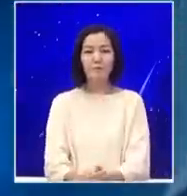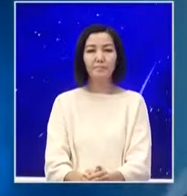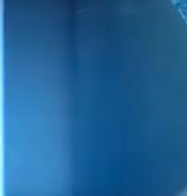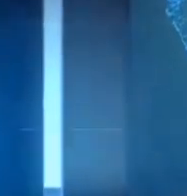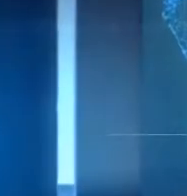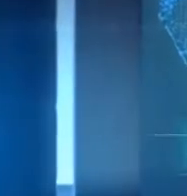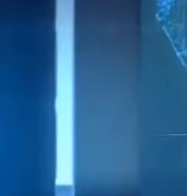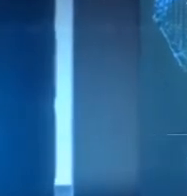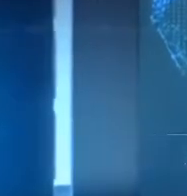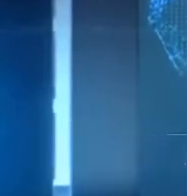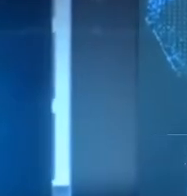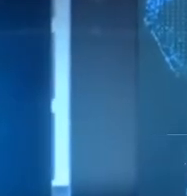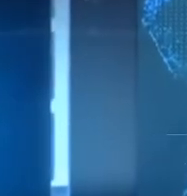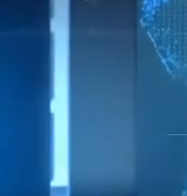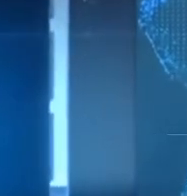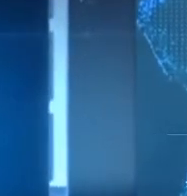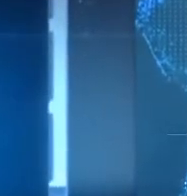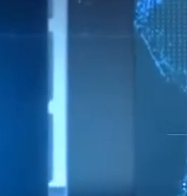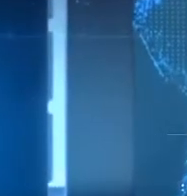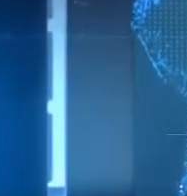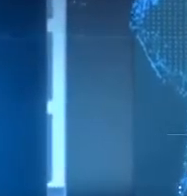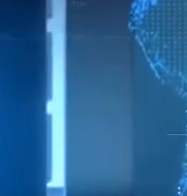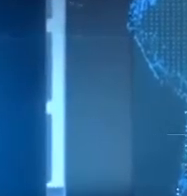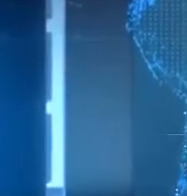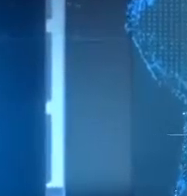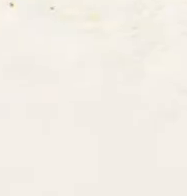Аманжол Жәнкешев, Жетісу арнасы.